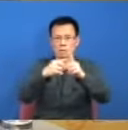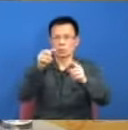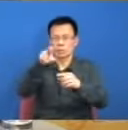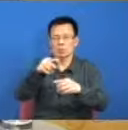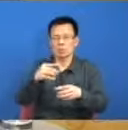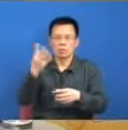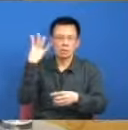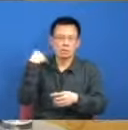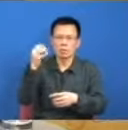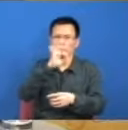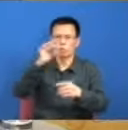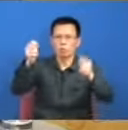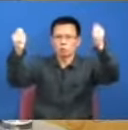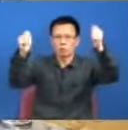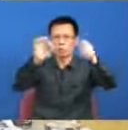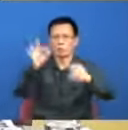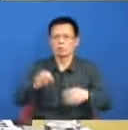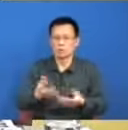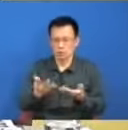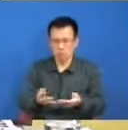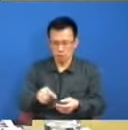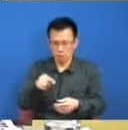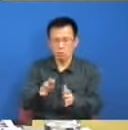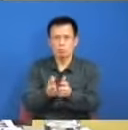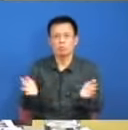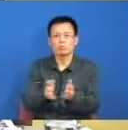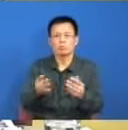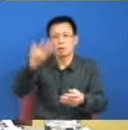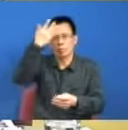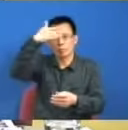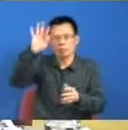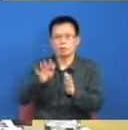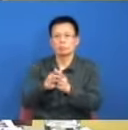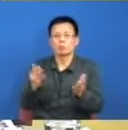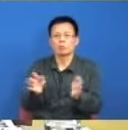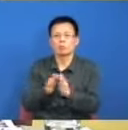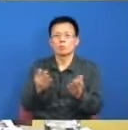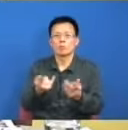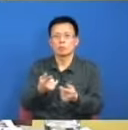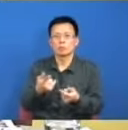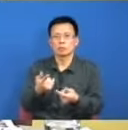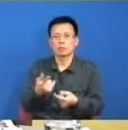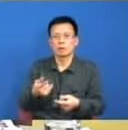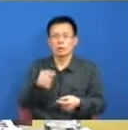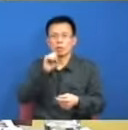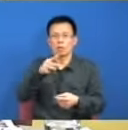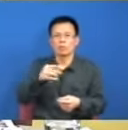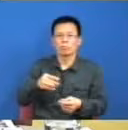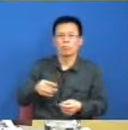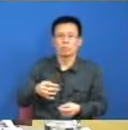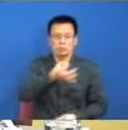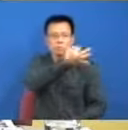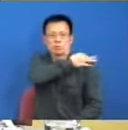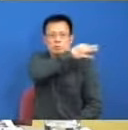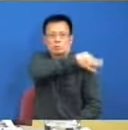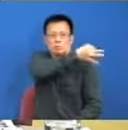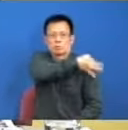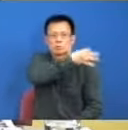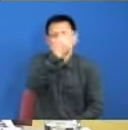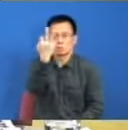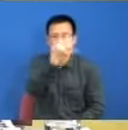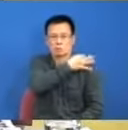嘅。 我而家揸住份係明報啦，警方嘅發言人咧，佢哋公共關係科嘅總警司李建輝啊，咁朝早佢喺電台都